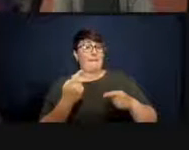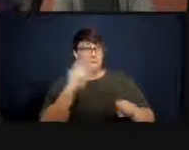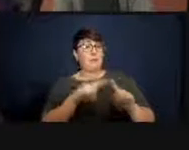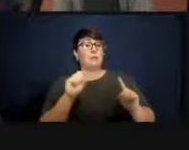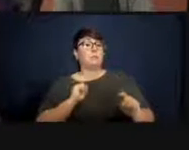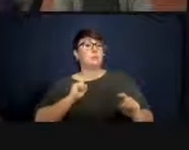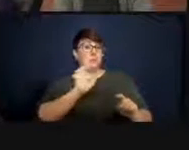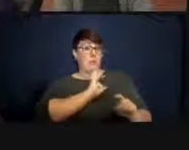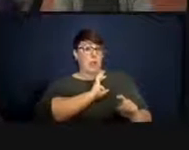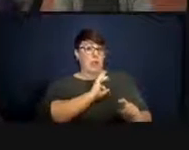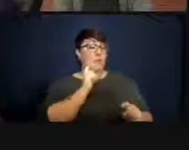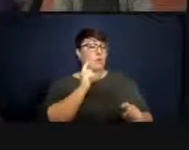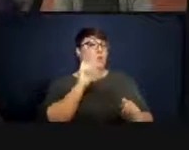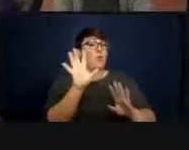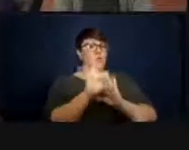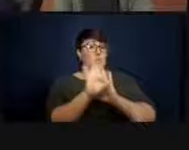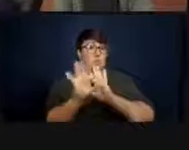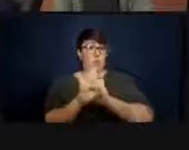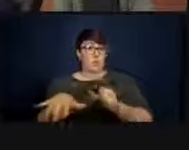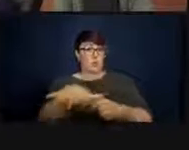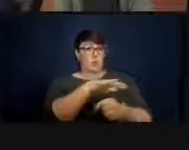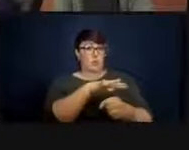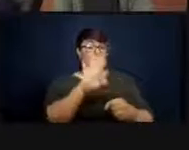وخلال فترة الصيف أيضا